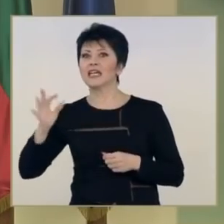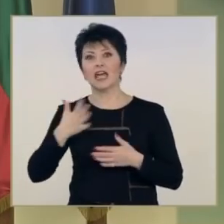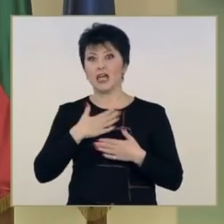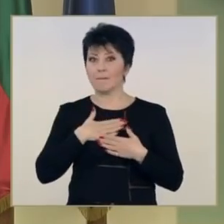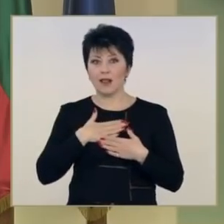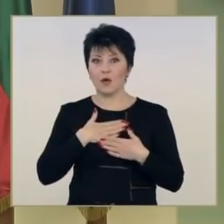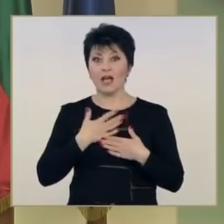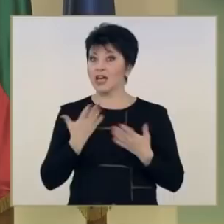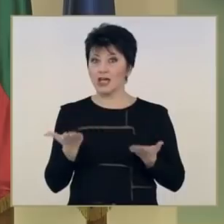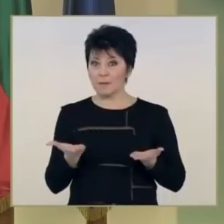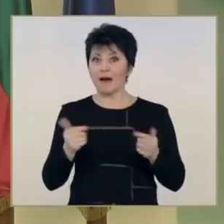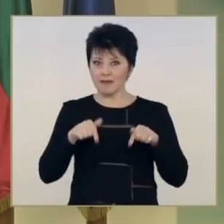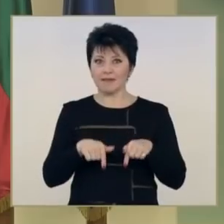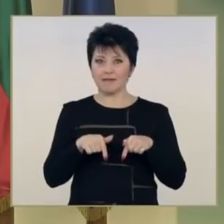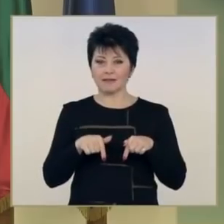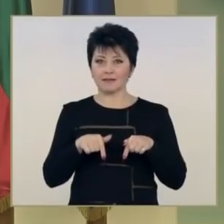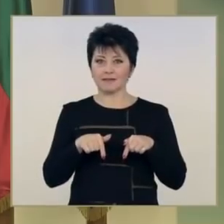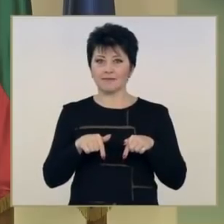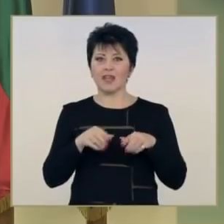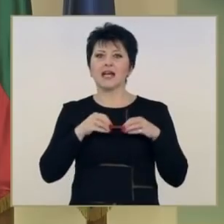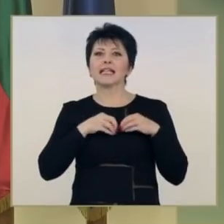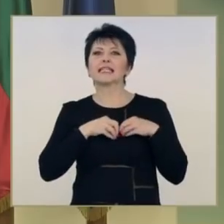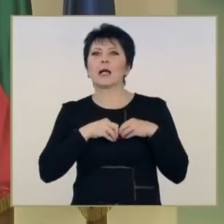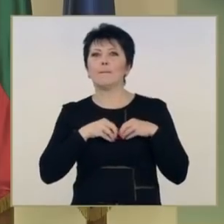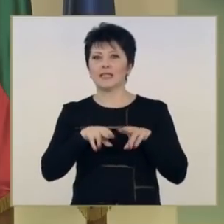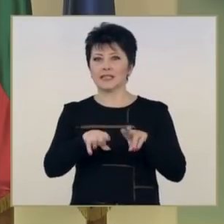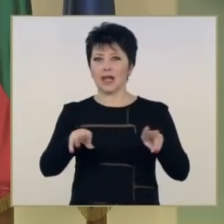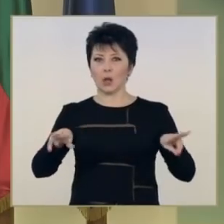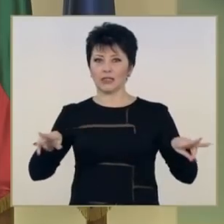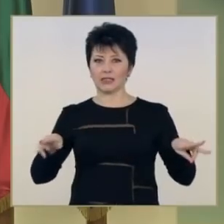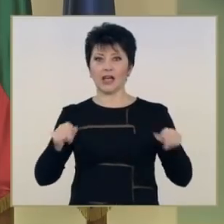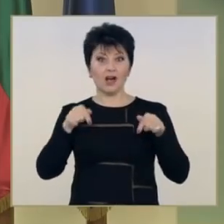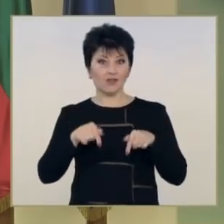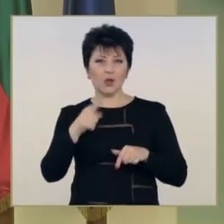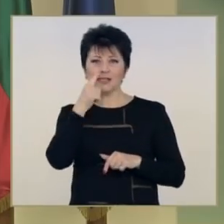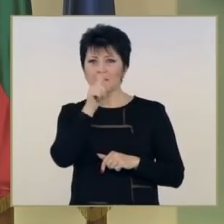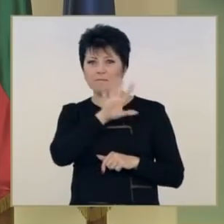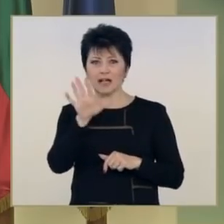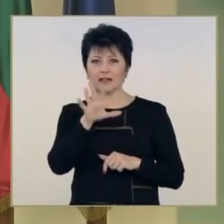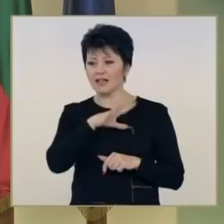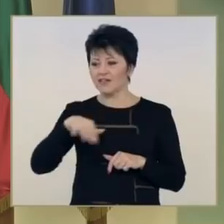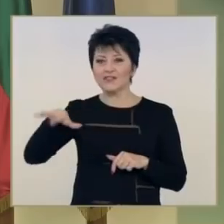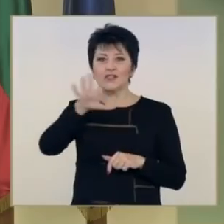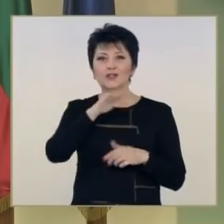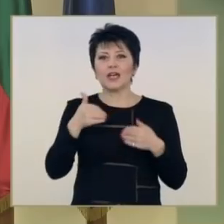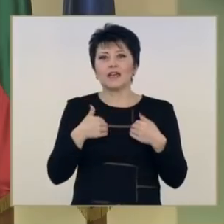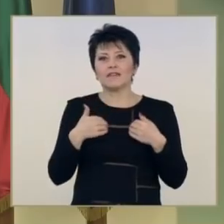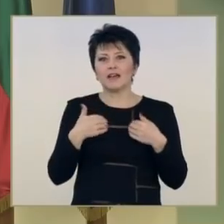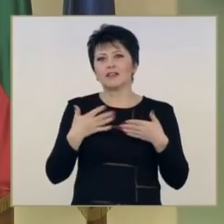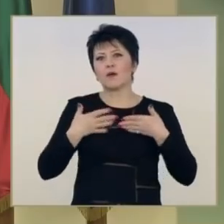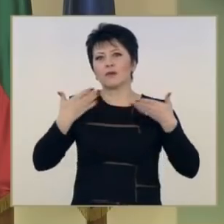имало. Има и днес. Скъпи сънародници, в този миг всички ние си